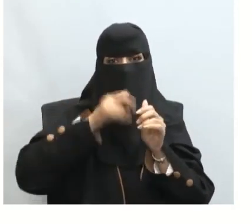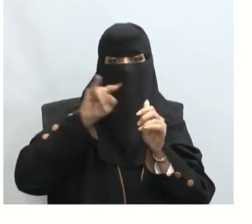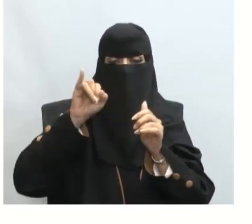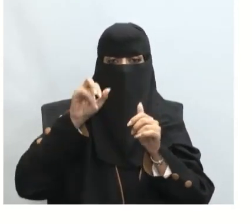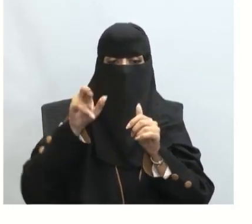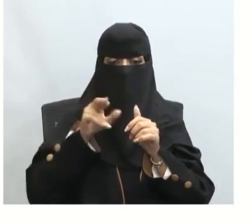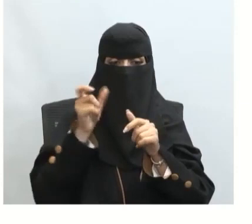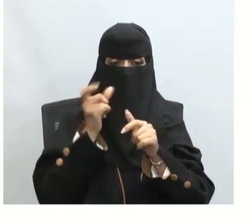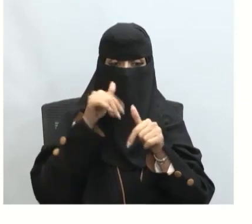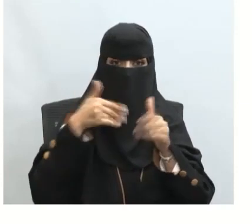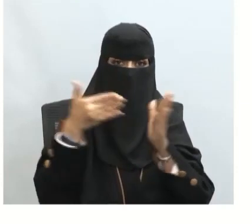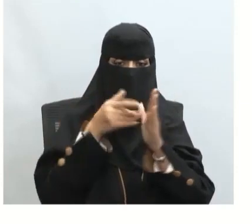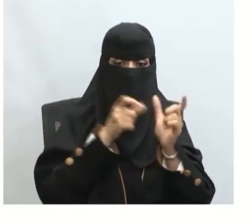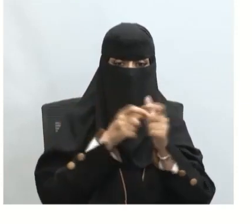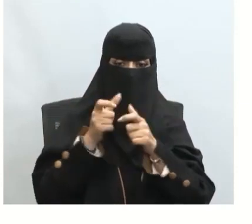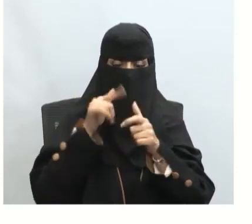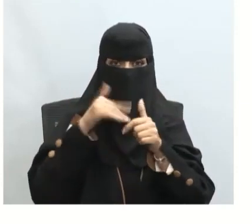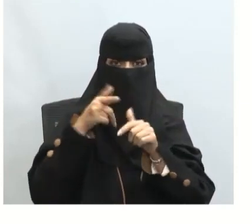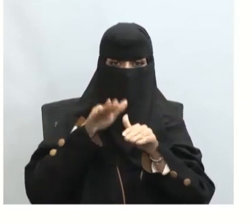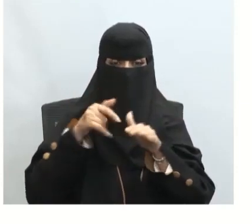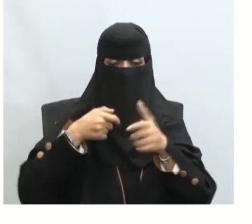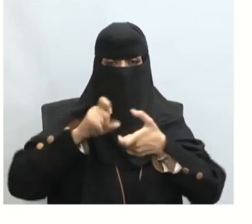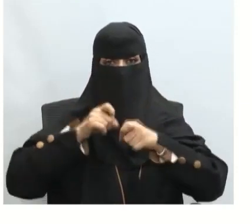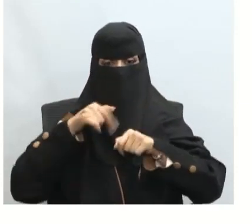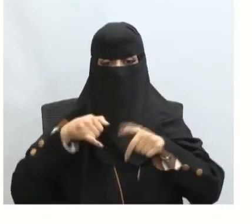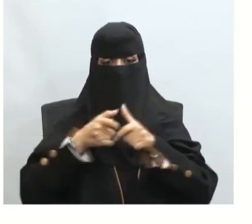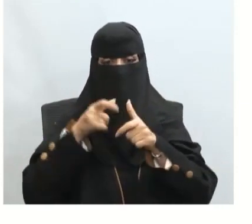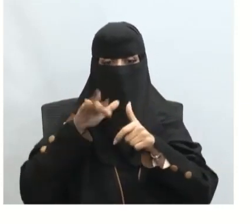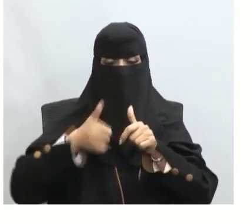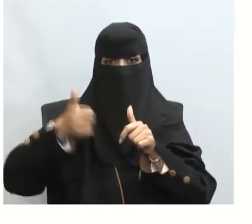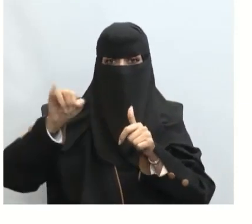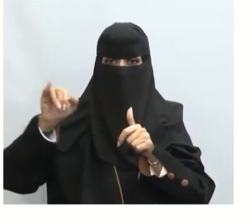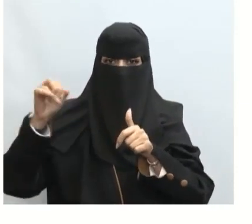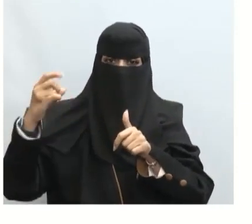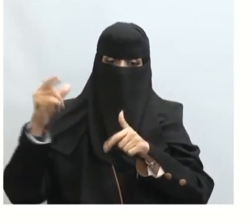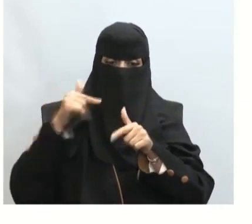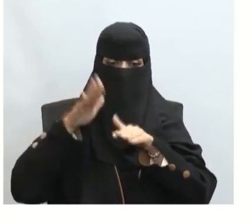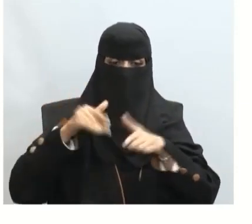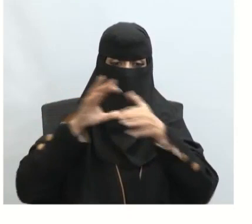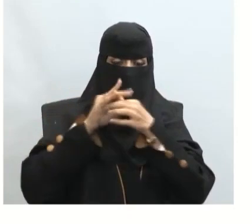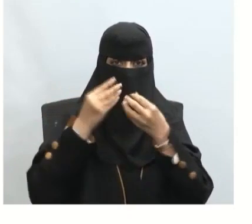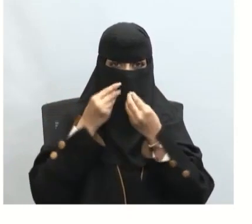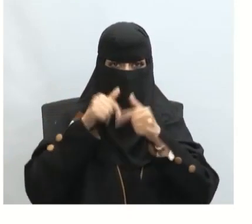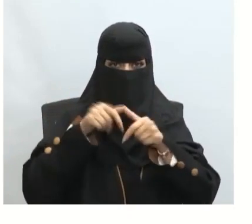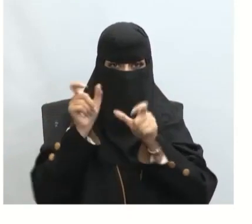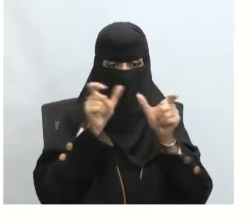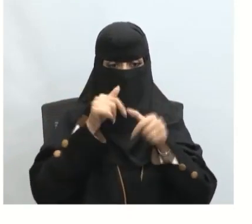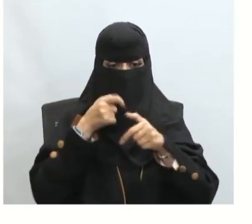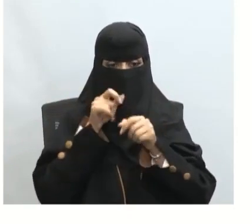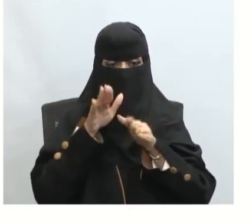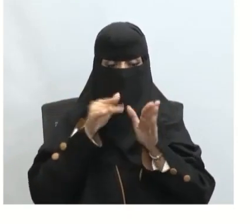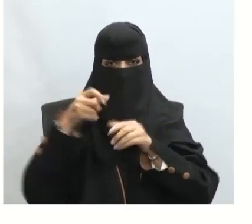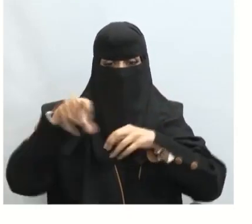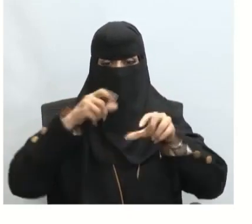كلتا النهايتين وتتكون مجموعات امايد حيث ترتبط مع وحدات فرعيه منب